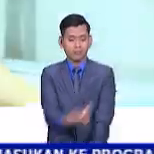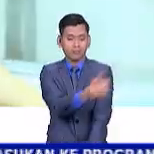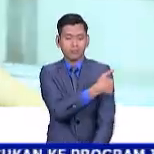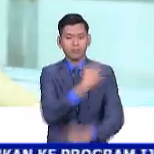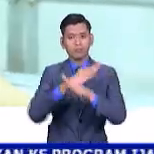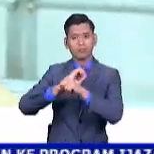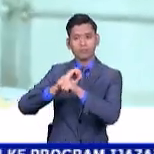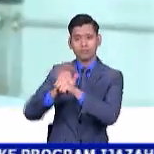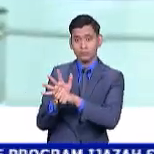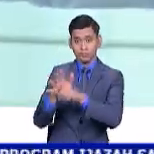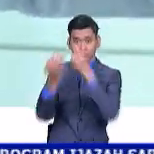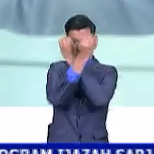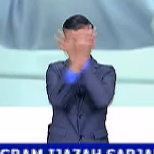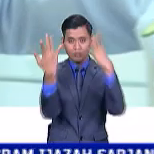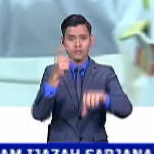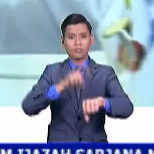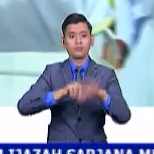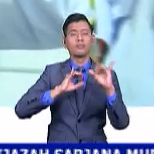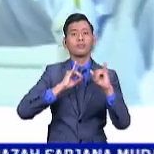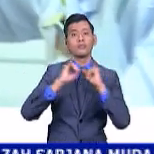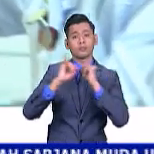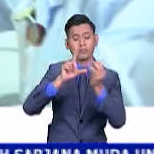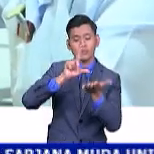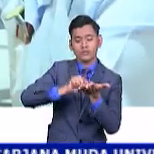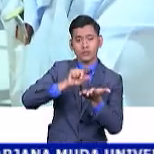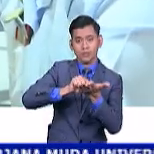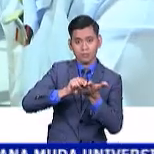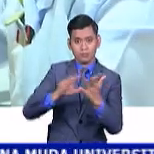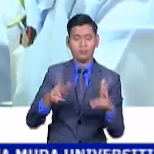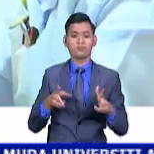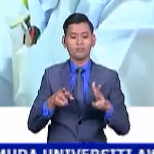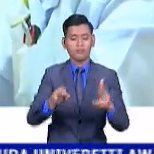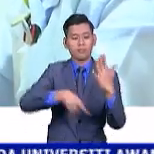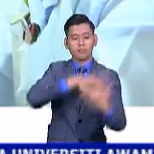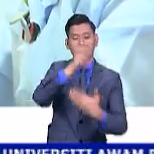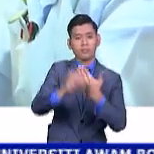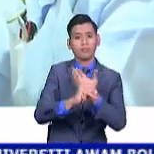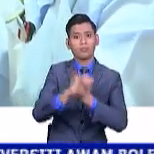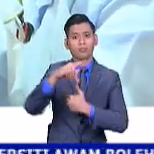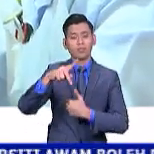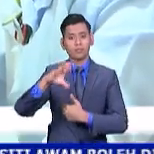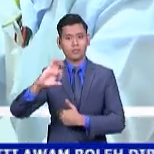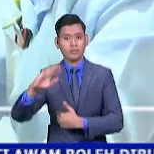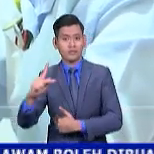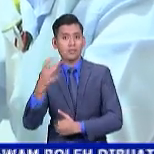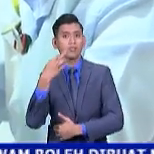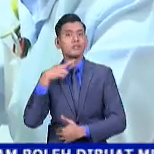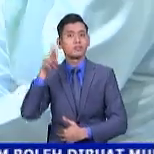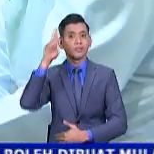Khairi menyatakannya pada sidang media pelancaran PICK Remaja di Putrajaya.